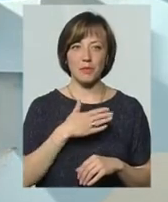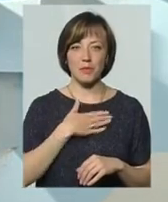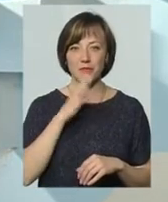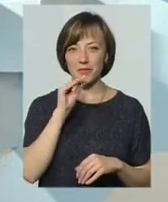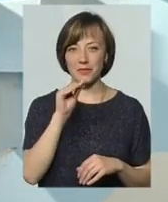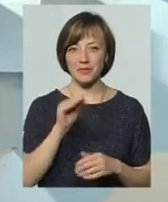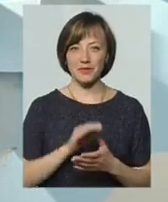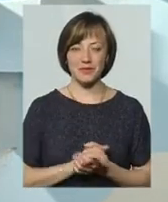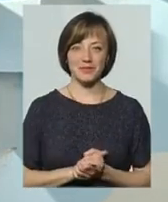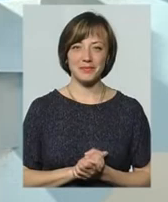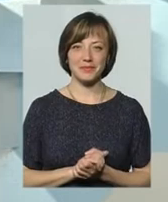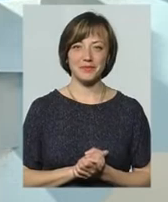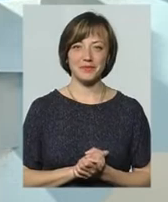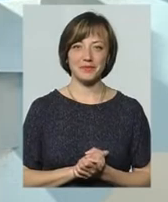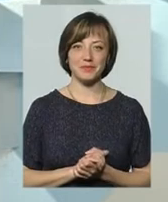моєго роту.